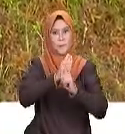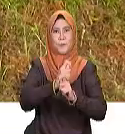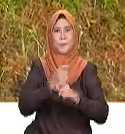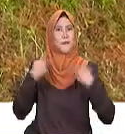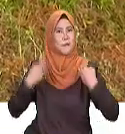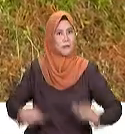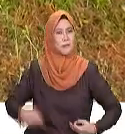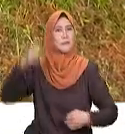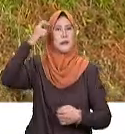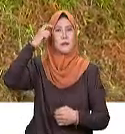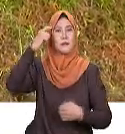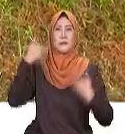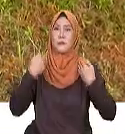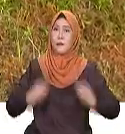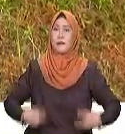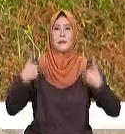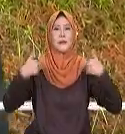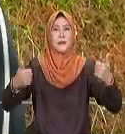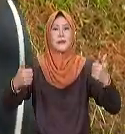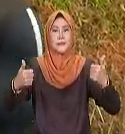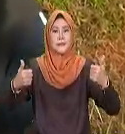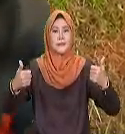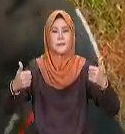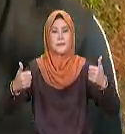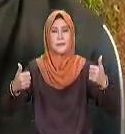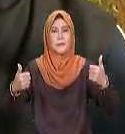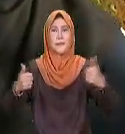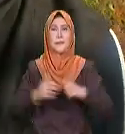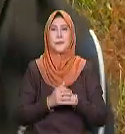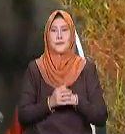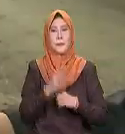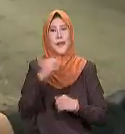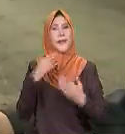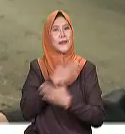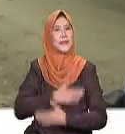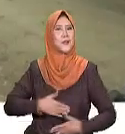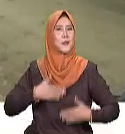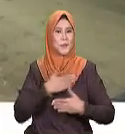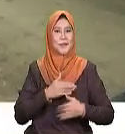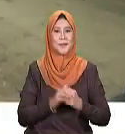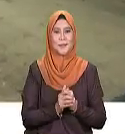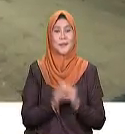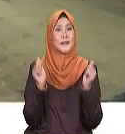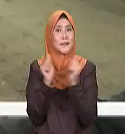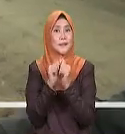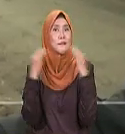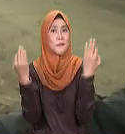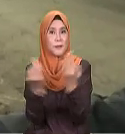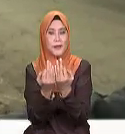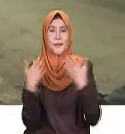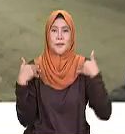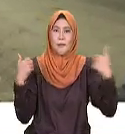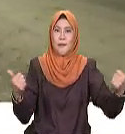dia, tubuh badan boleh sihat dan untuk enjoy. Bersama-sama dengan keluarga so untuk menyihatkan